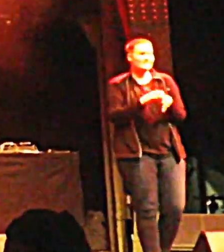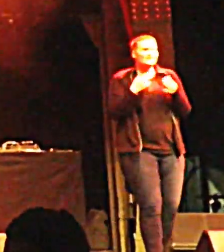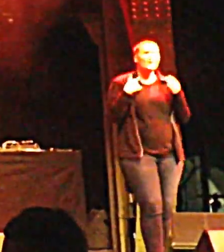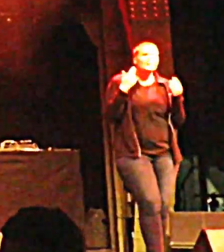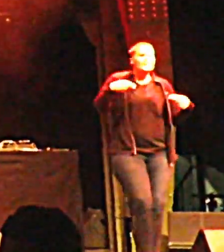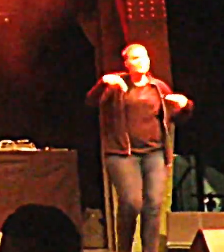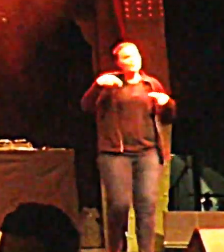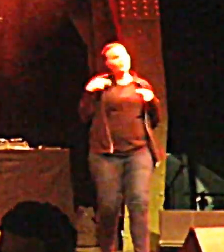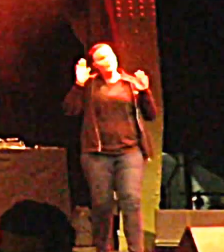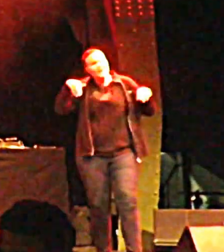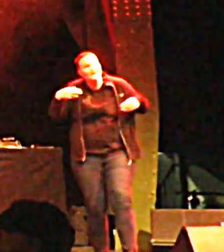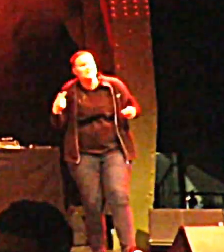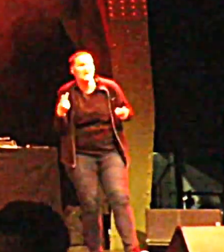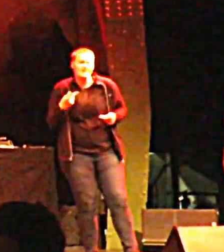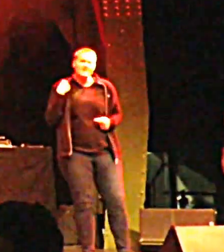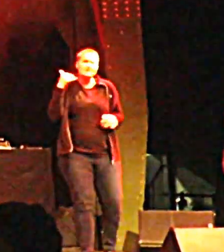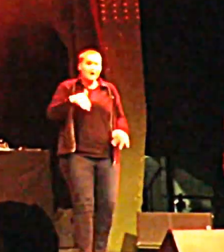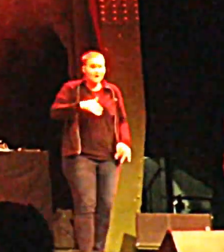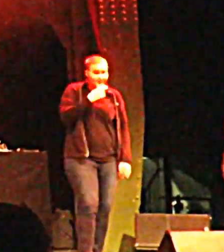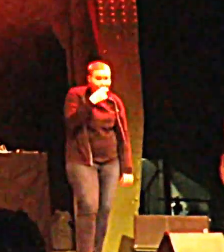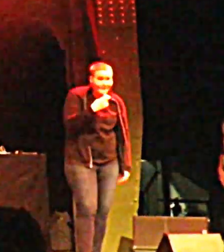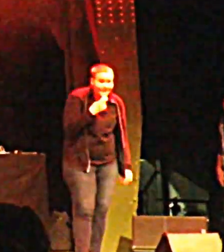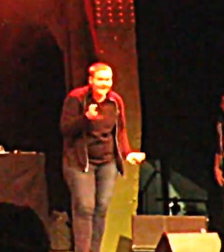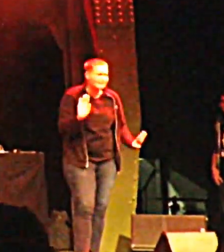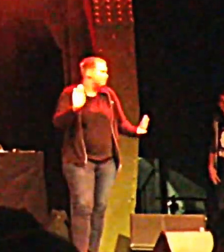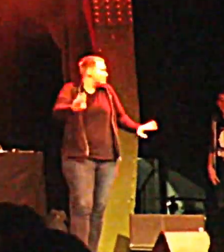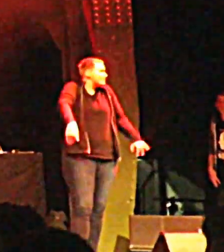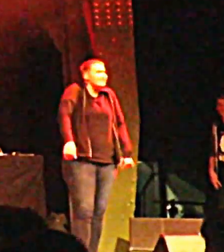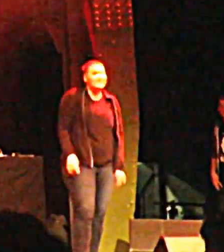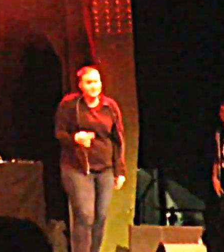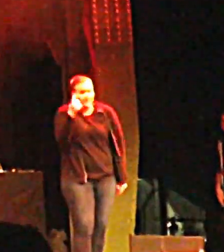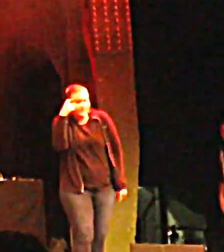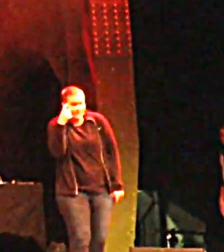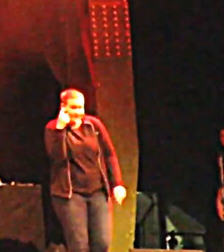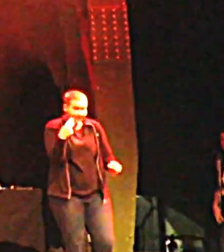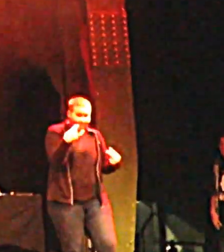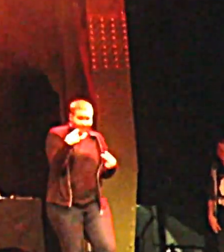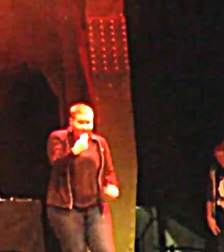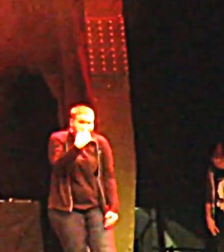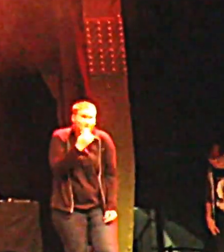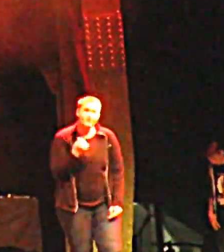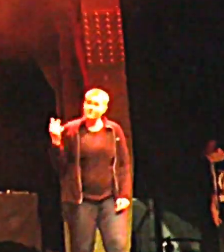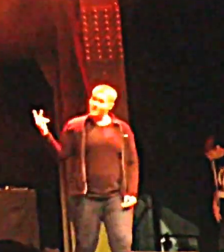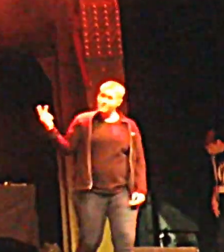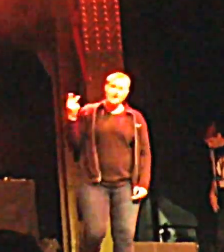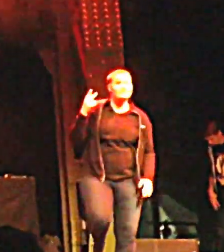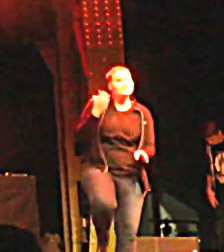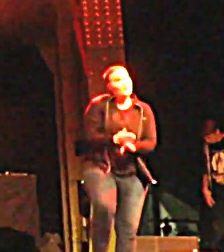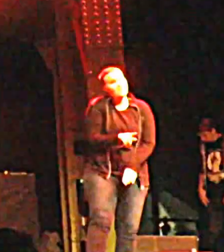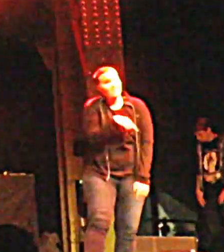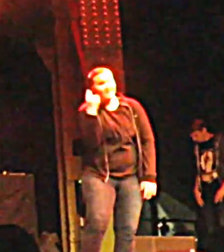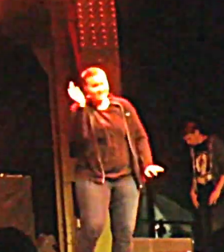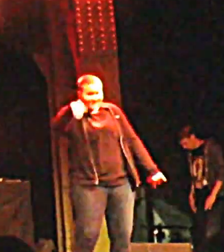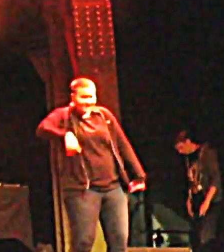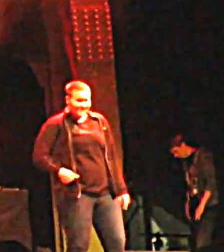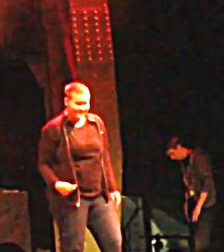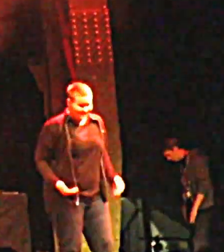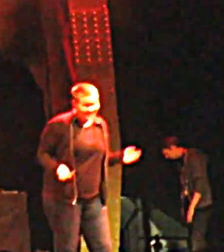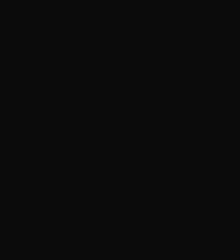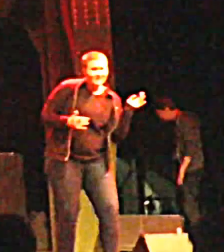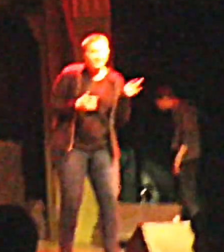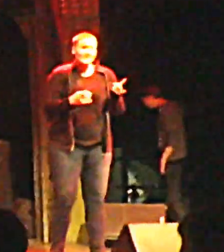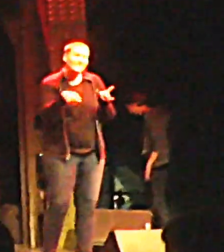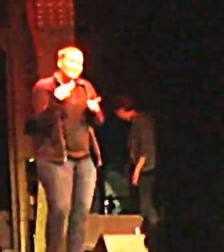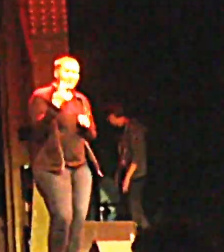the day, ist aber voll cool. Newcomer? Dann ist ein schlechter Biss. DJ Freaky B und ich, sind nicht neu im Piss. Digga!